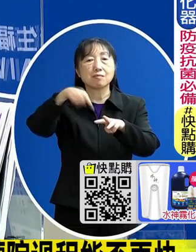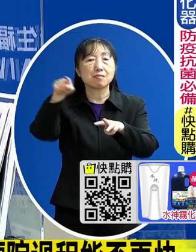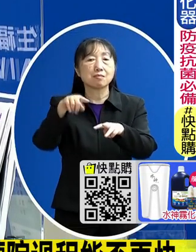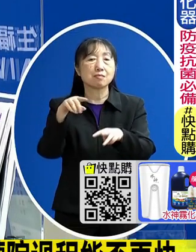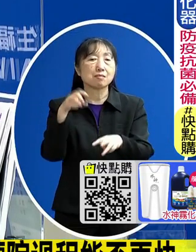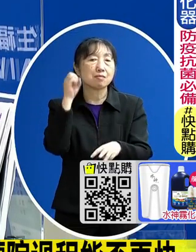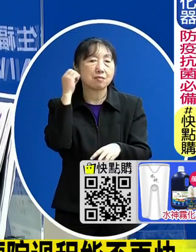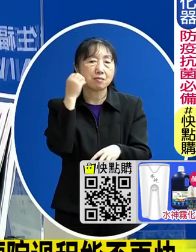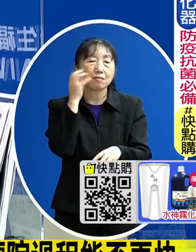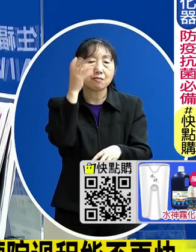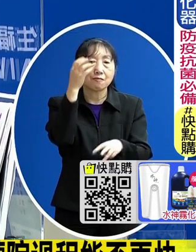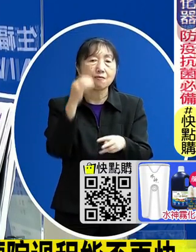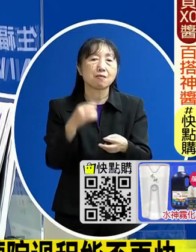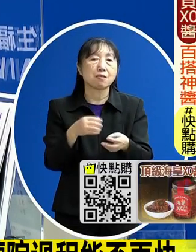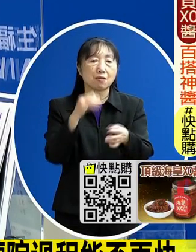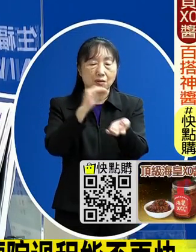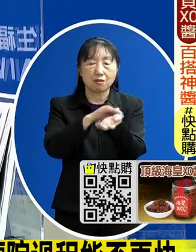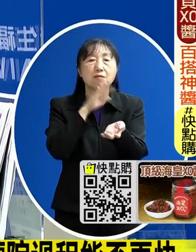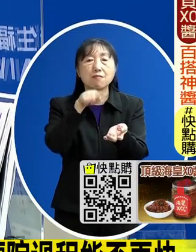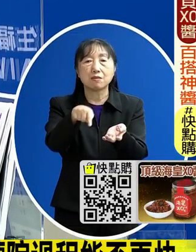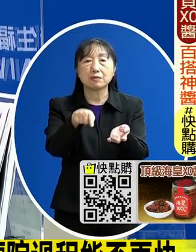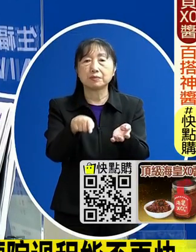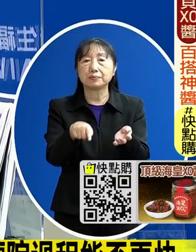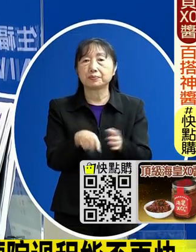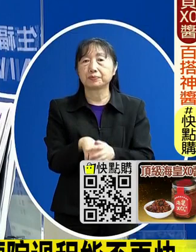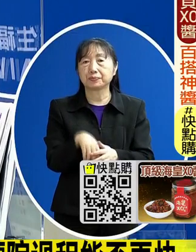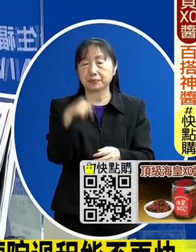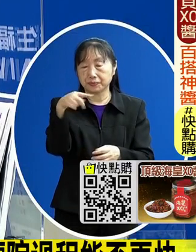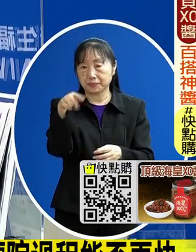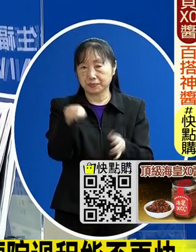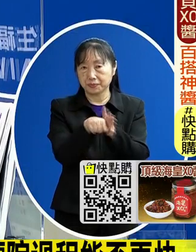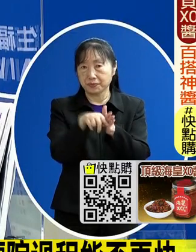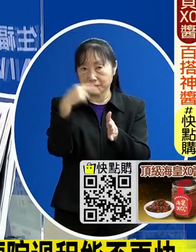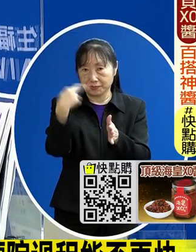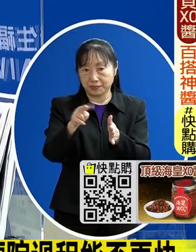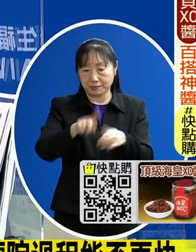边，所以是到了北荣之后呢再进行后续的